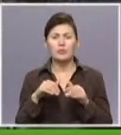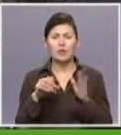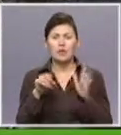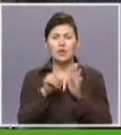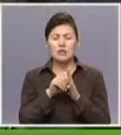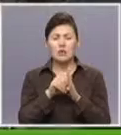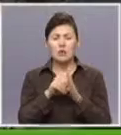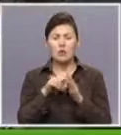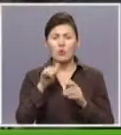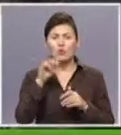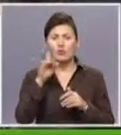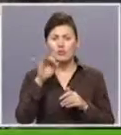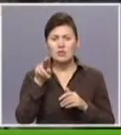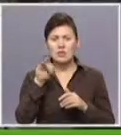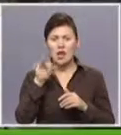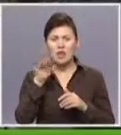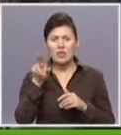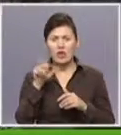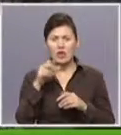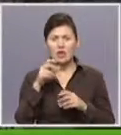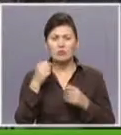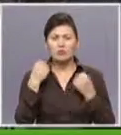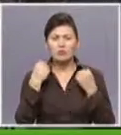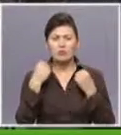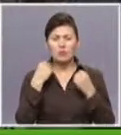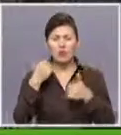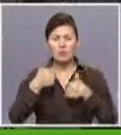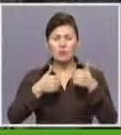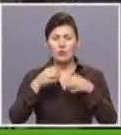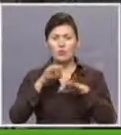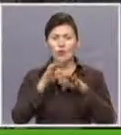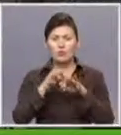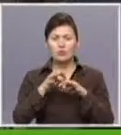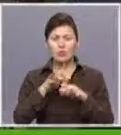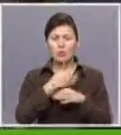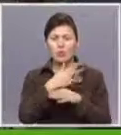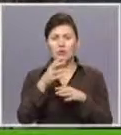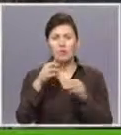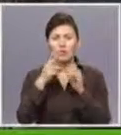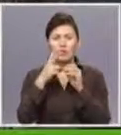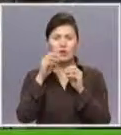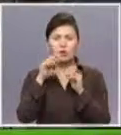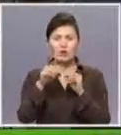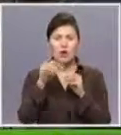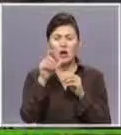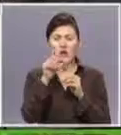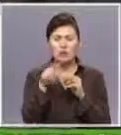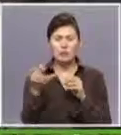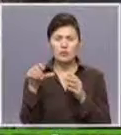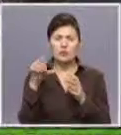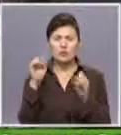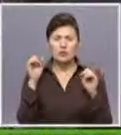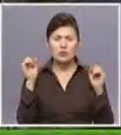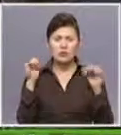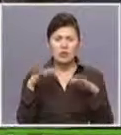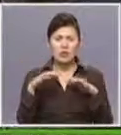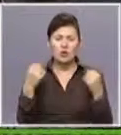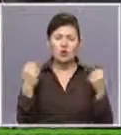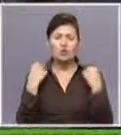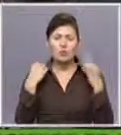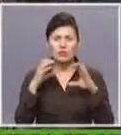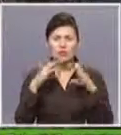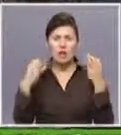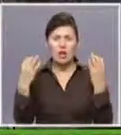қысқы универсиады өтеді. Оның ең негізгі нысаны 12 мың адам сиятын спорт